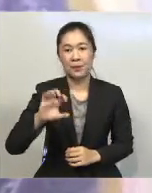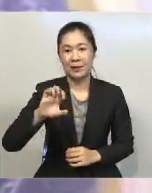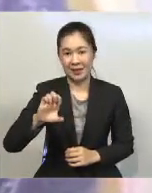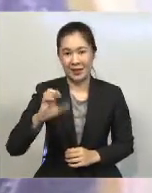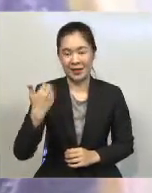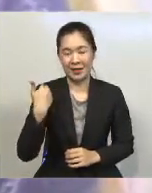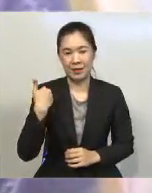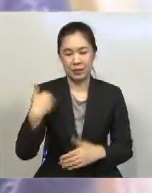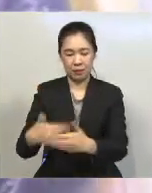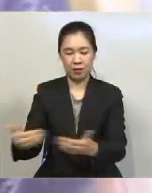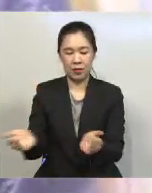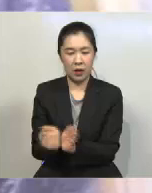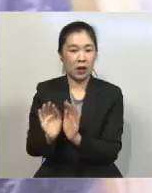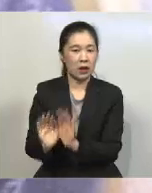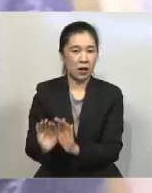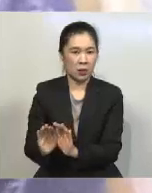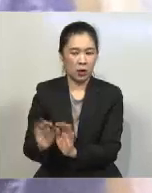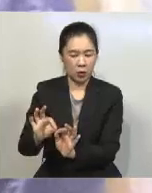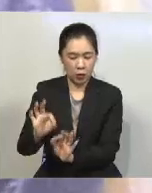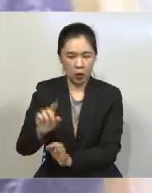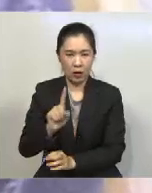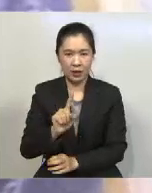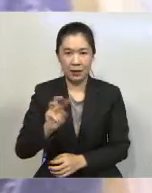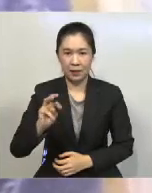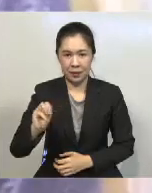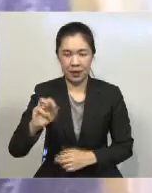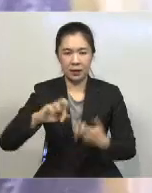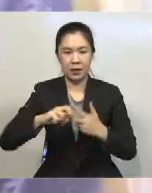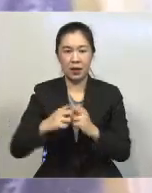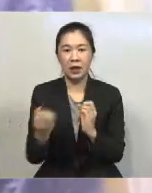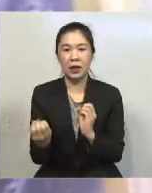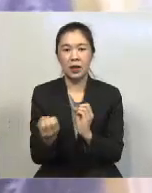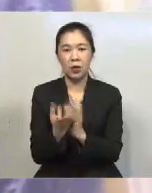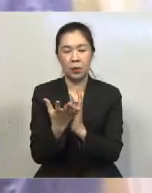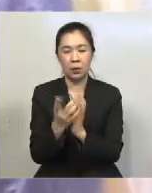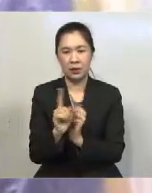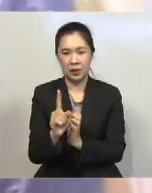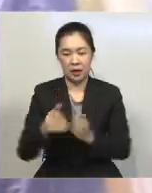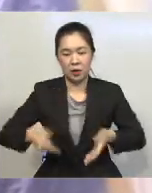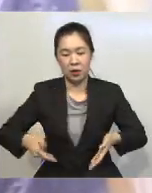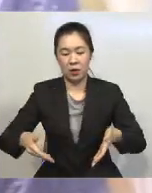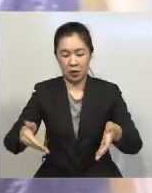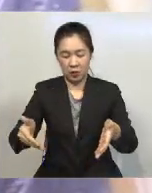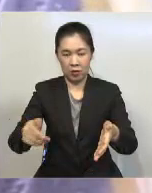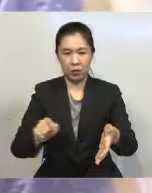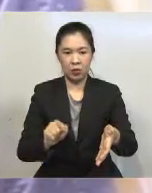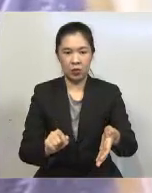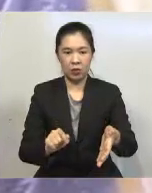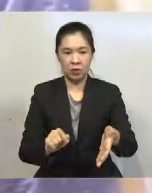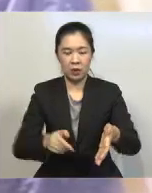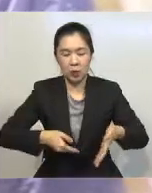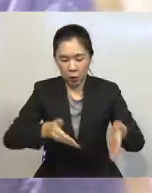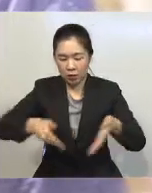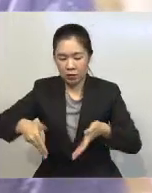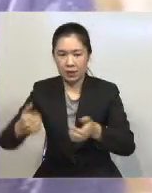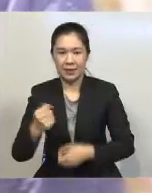กักเก็บนะครับประมาณ1เมตรนะครับซึ่งส่งผลกระทบทำให้ถนนในพื้นที่ของอำเภอเขิงในจำนวนประมาณ15สาย